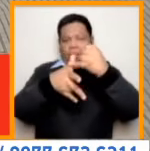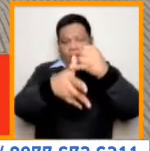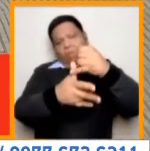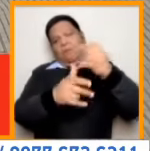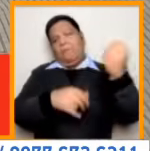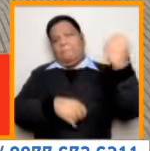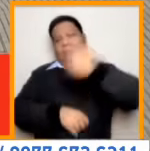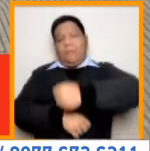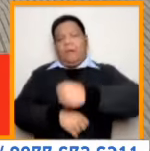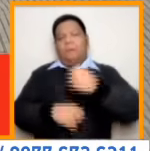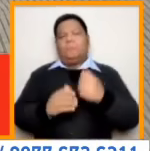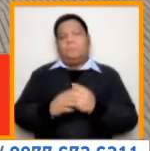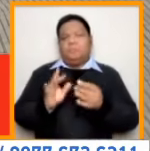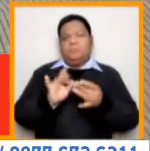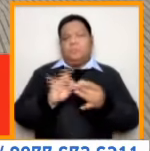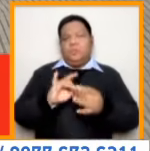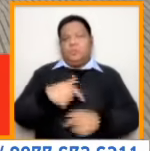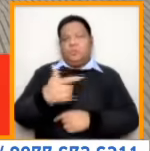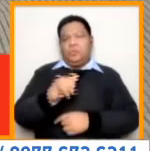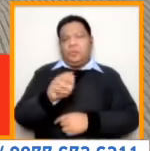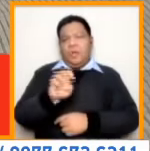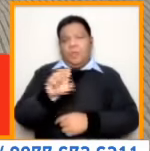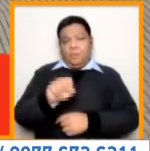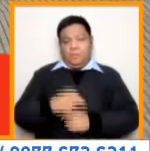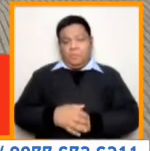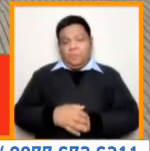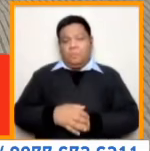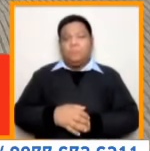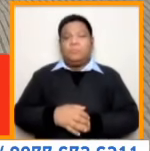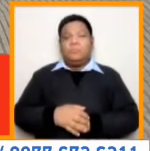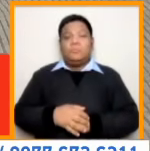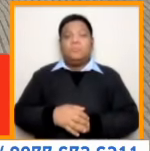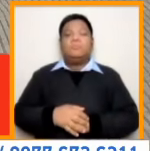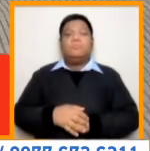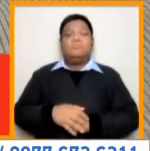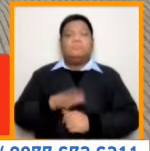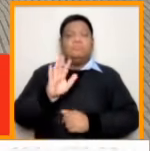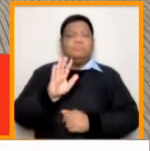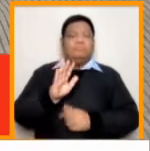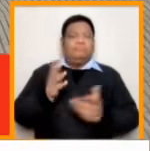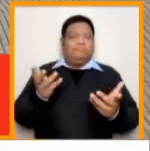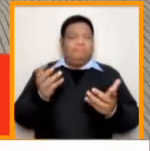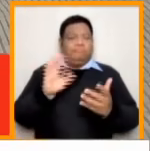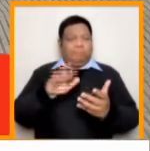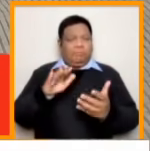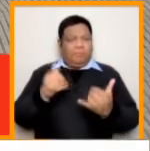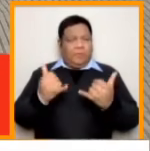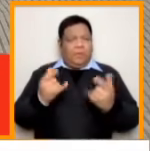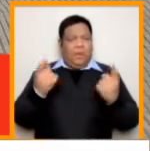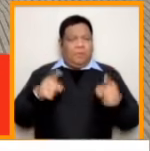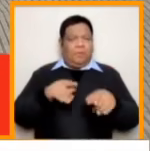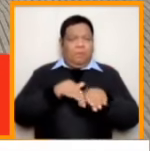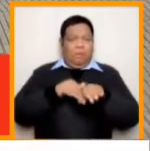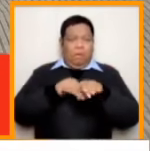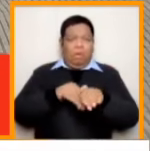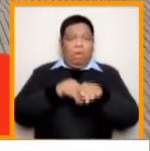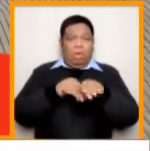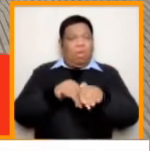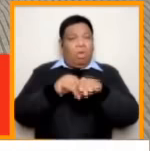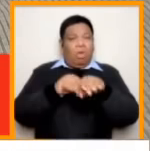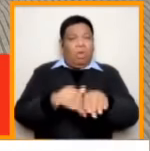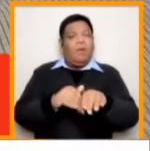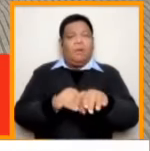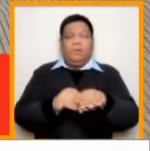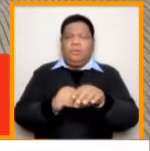Higan, sa mga oras nito ay napakabigat pa ng daloy ng trapiko lalo na sa northbound lane nitong Mindanao Avenue at ilang oras nga ito hindi